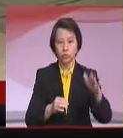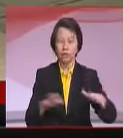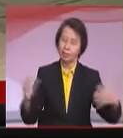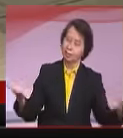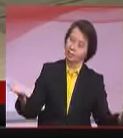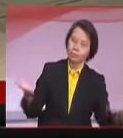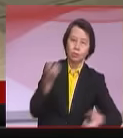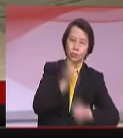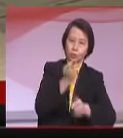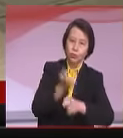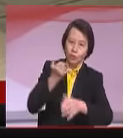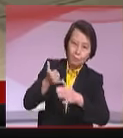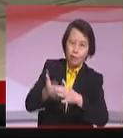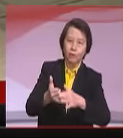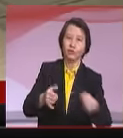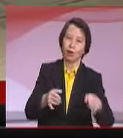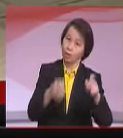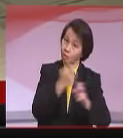macam, kata orang,